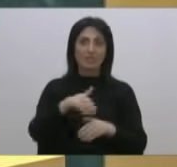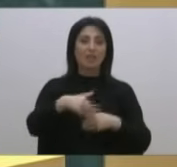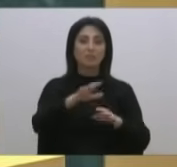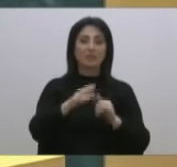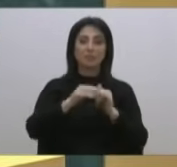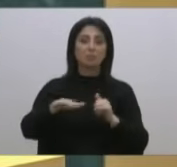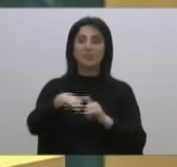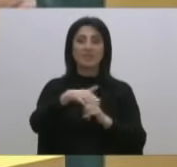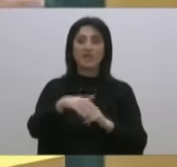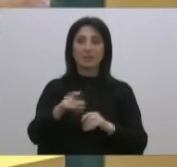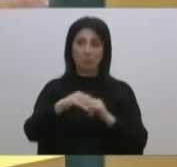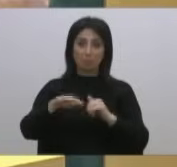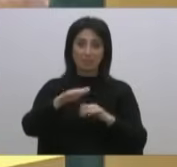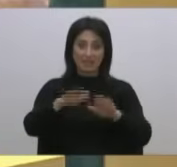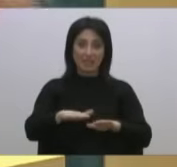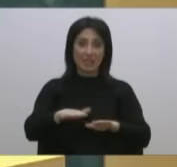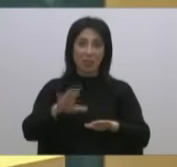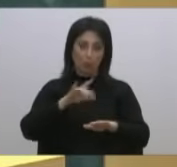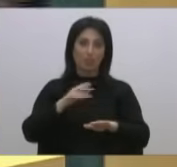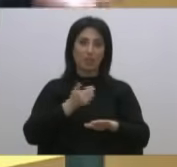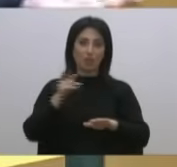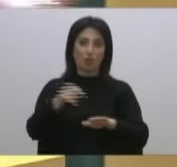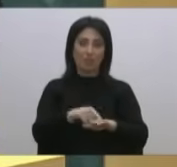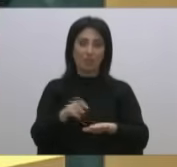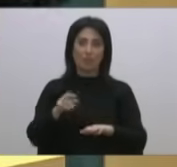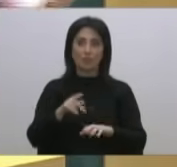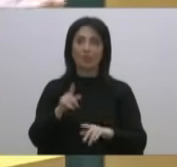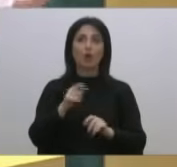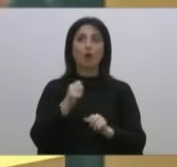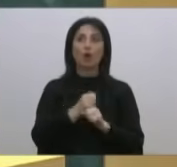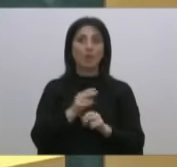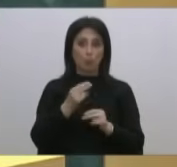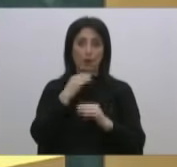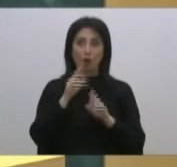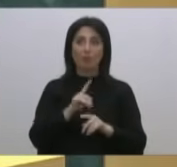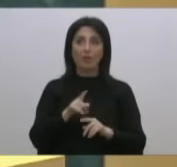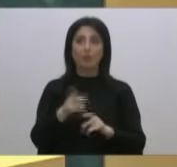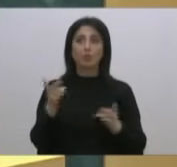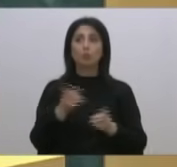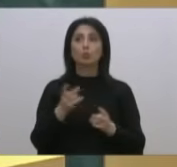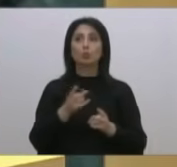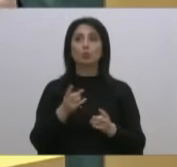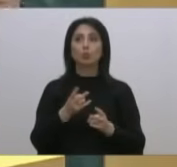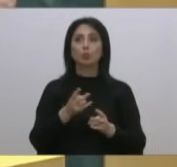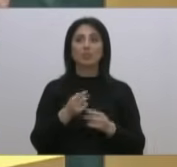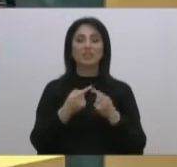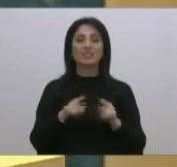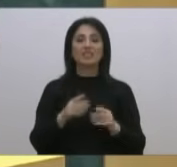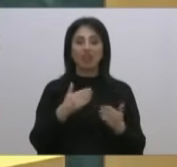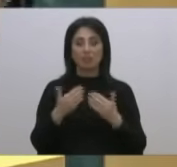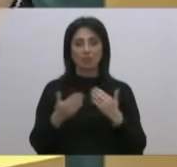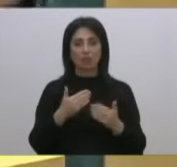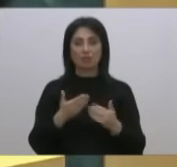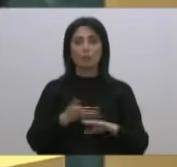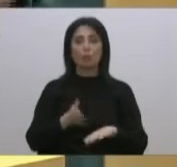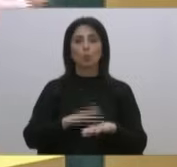mi capzic mi ți aserta dar mi ți aruco pili cu dublu zeri scoare bine. Rogor una gaga că tu ești arapul e copamas. Am asuna scolarii mi